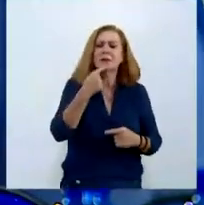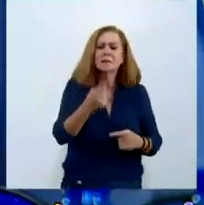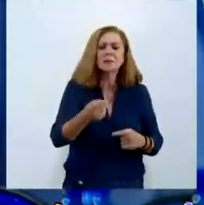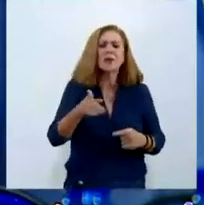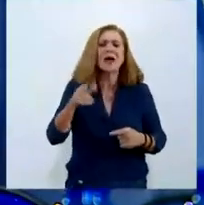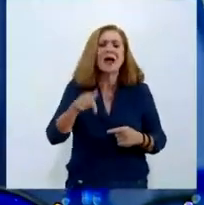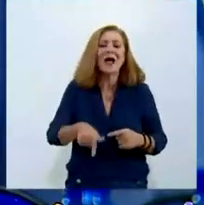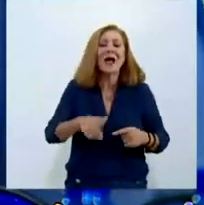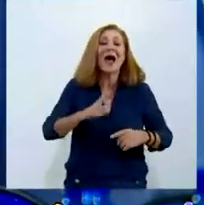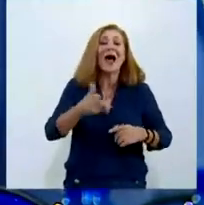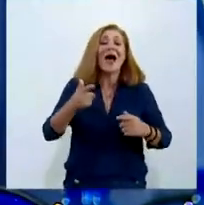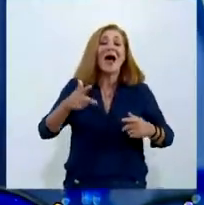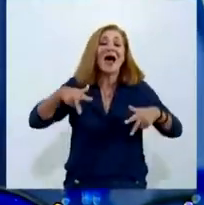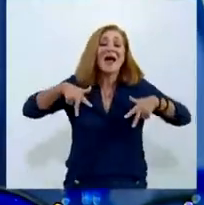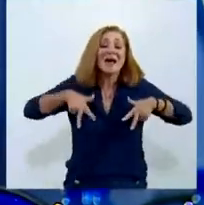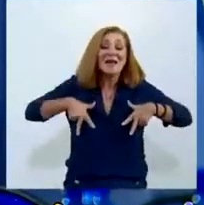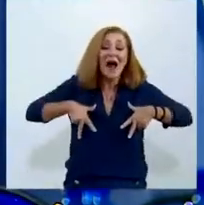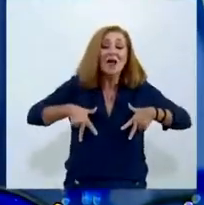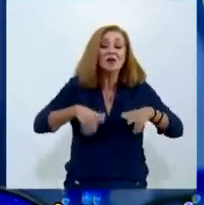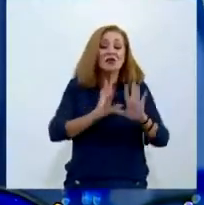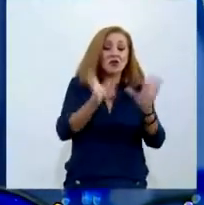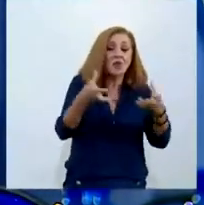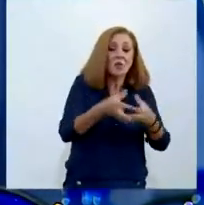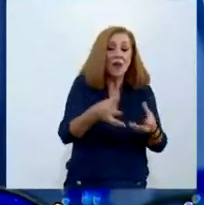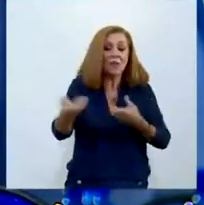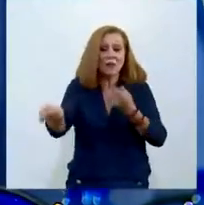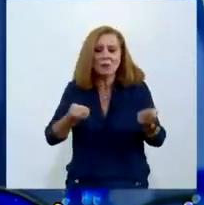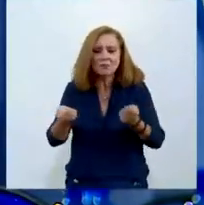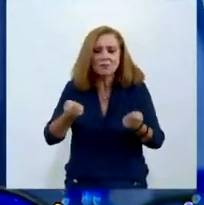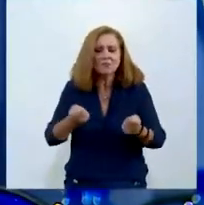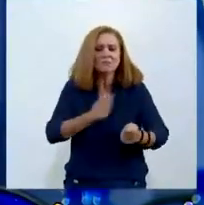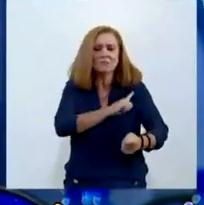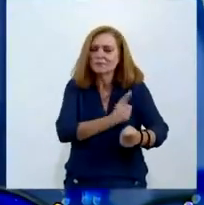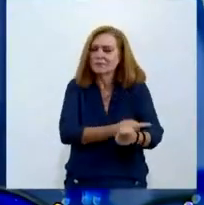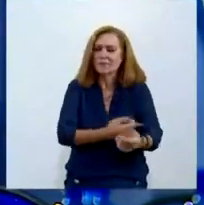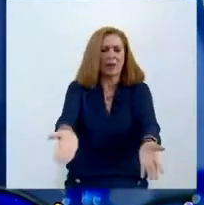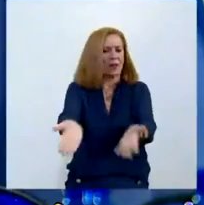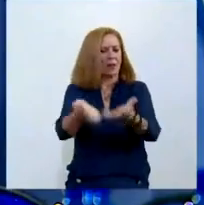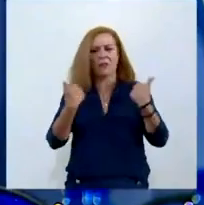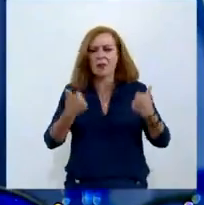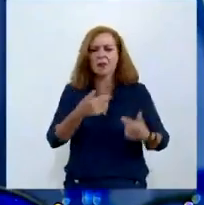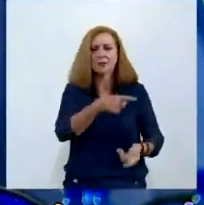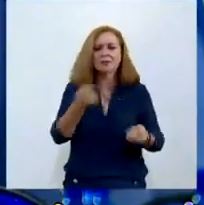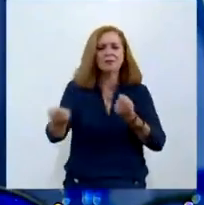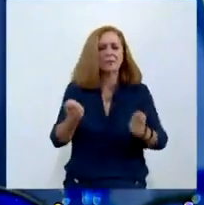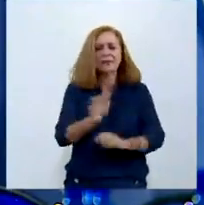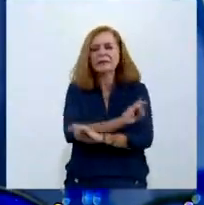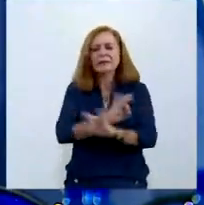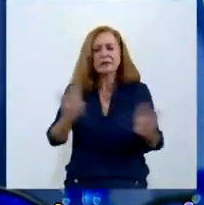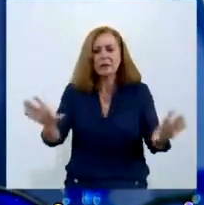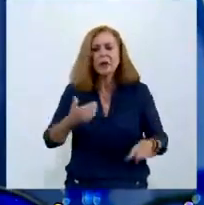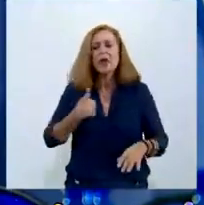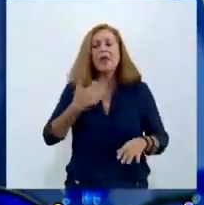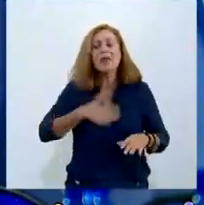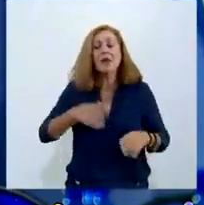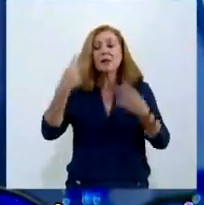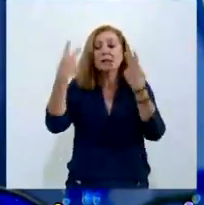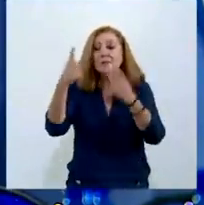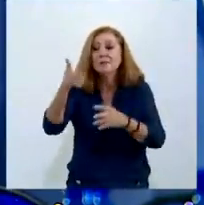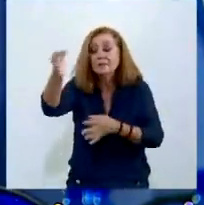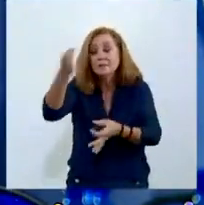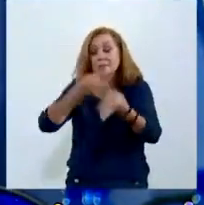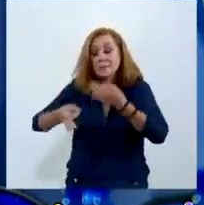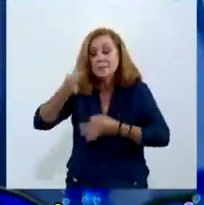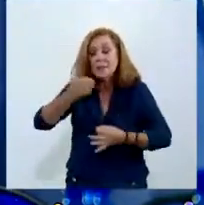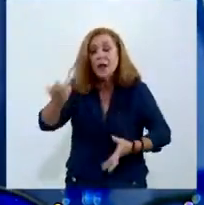ανίκανο επιτελικό κράτος, το οποίο δεν μπορεί να εγγυηθεί τίποτα. Θέλω λοιπόν τον δικό σας απολογισμό όσον αφορά το επιτελικό